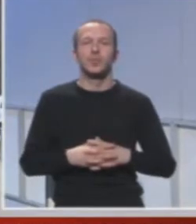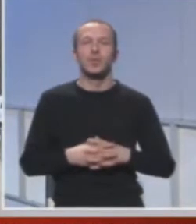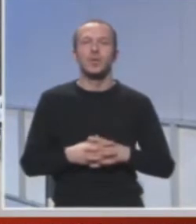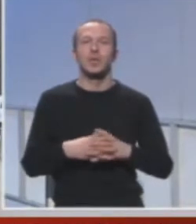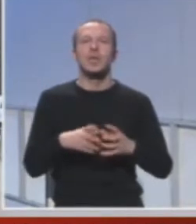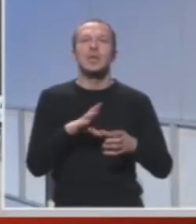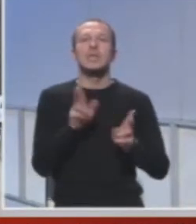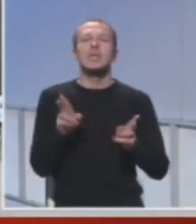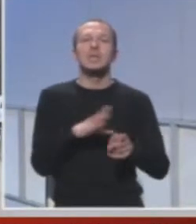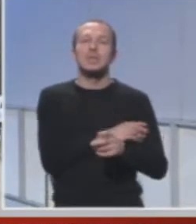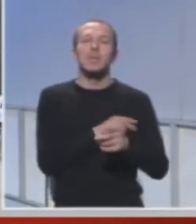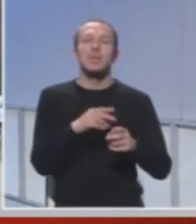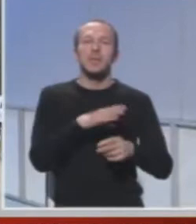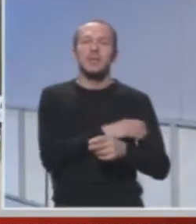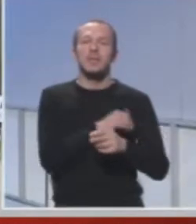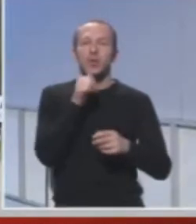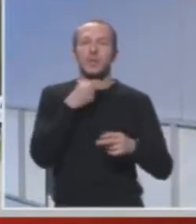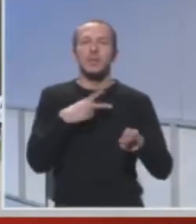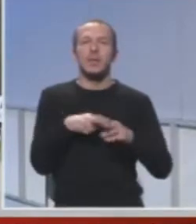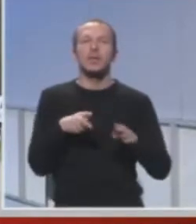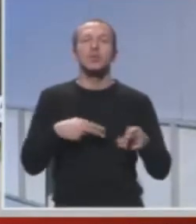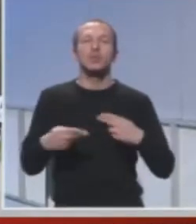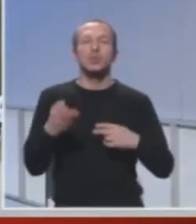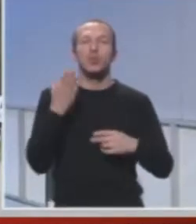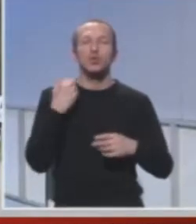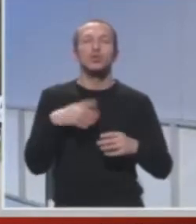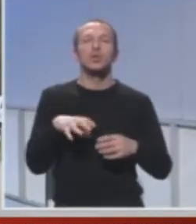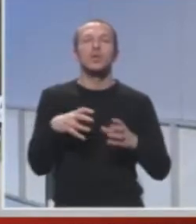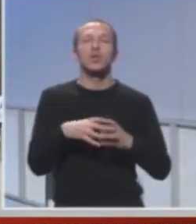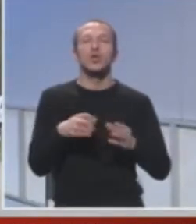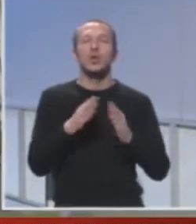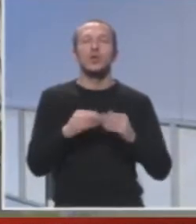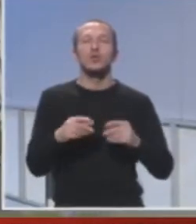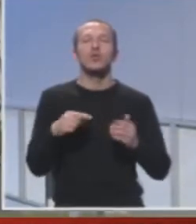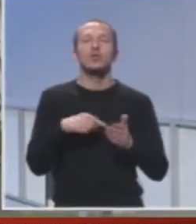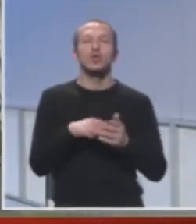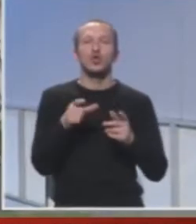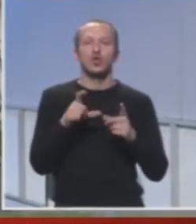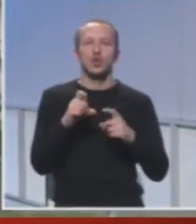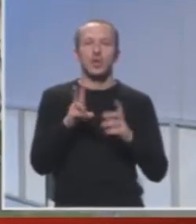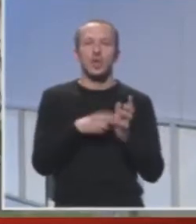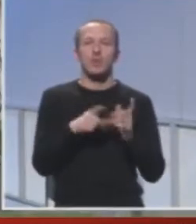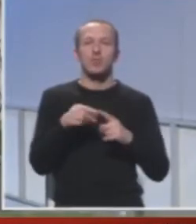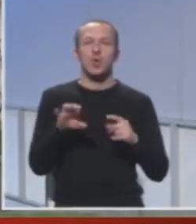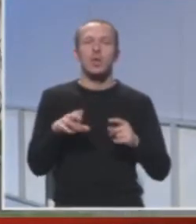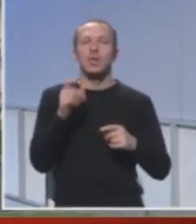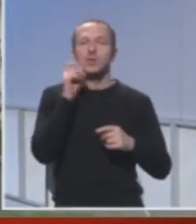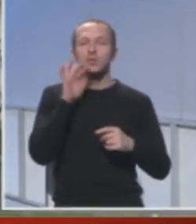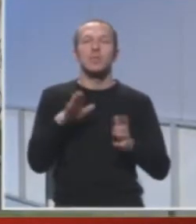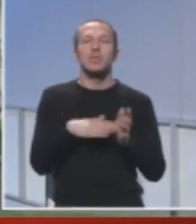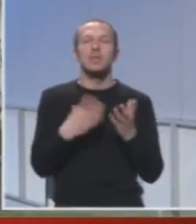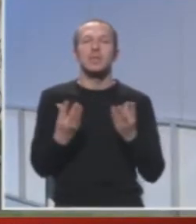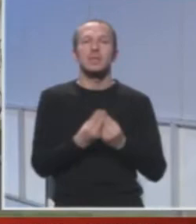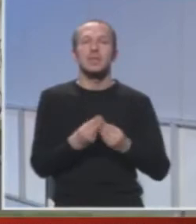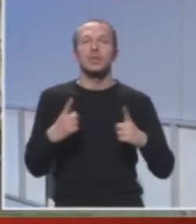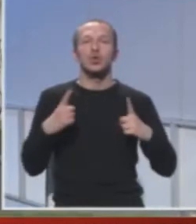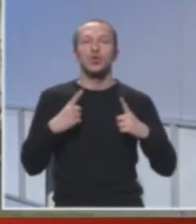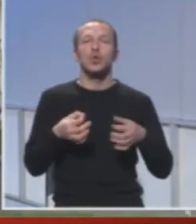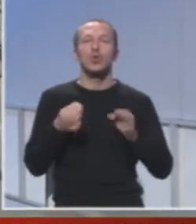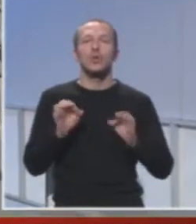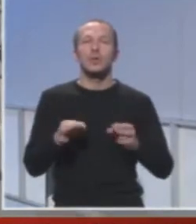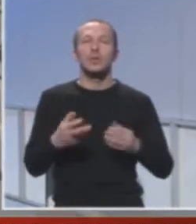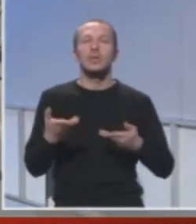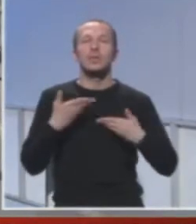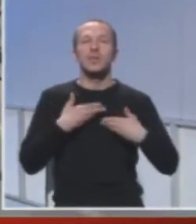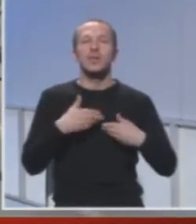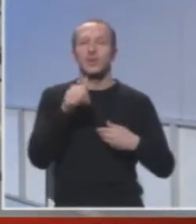Slab pritisak vode i prekidi u isporuci prošlost su za dio domaćinstava u naselju Čirkin polje. Stanovnici ove mjesne zajednice očekuju